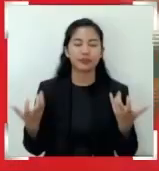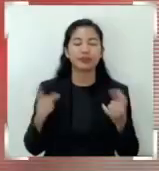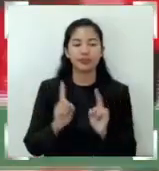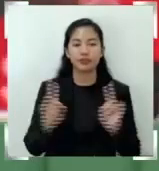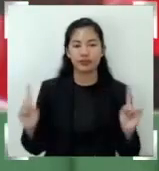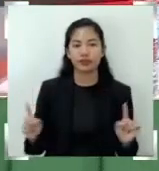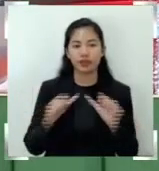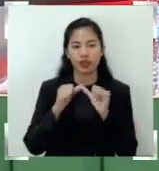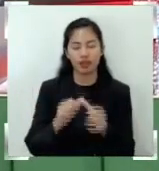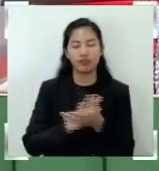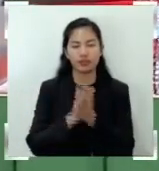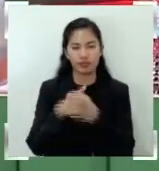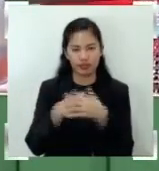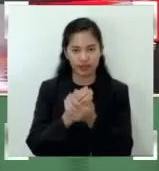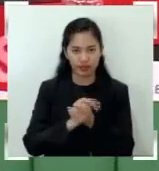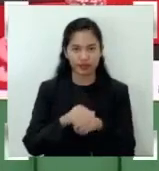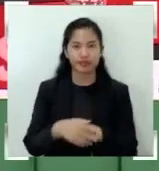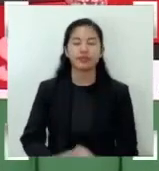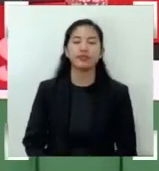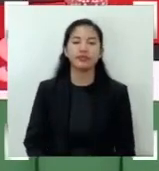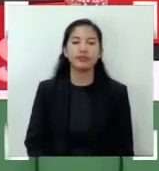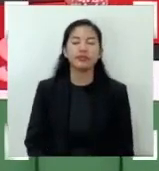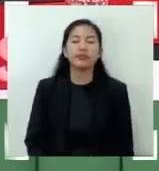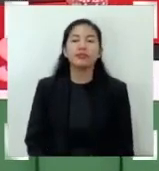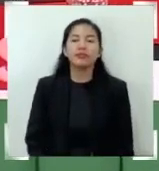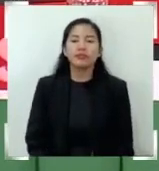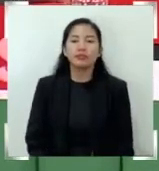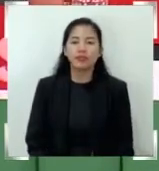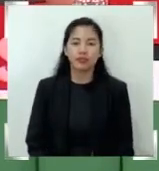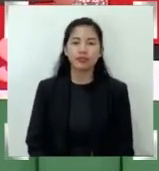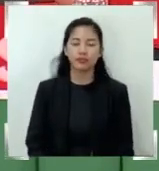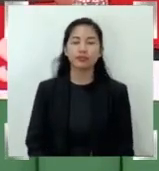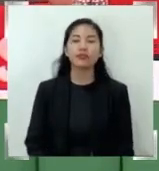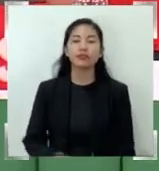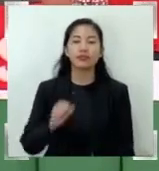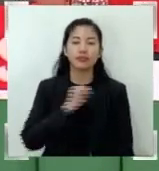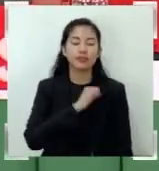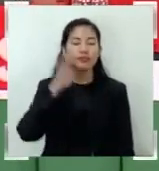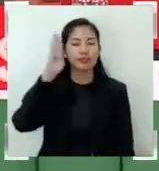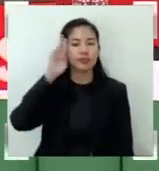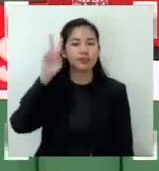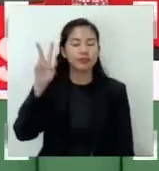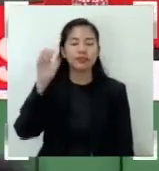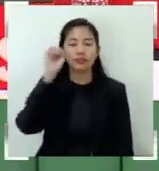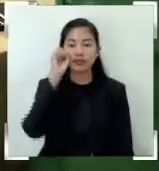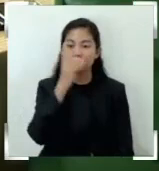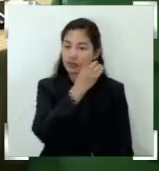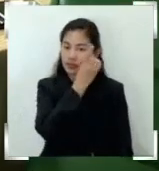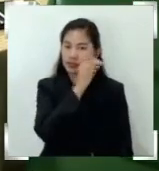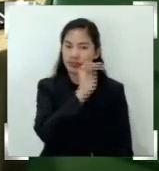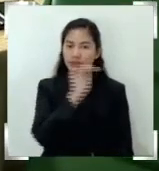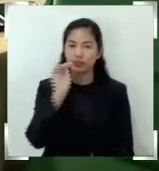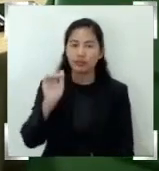kamay. Nanawagan naman sina dating Senador Bongbong Marcos at Davao City Mayor Sara Duterte sa IATF